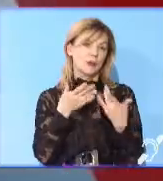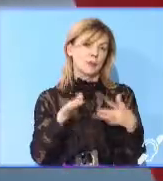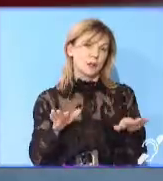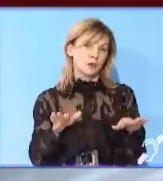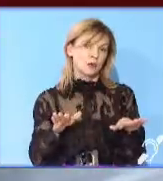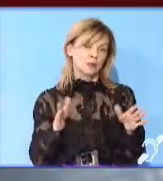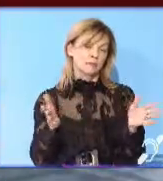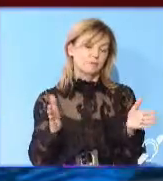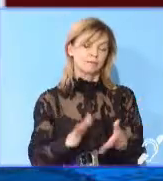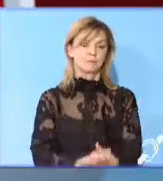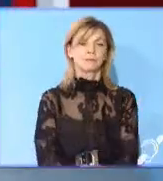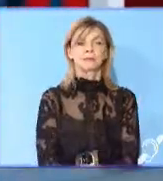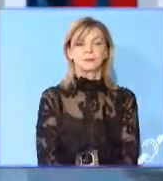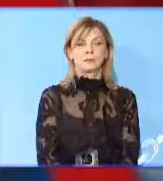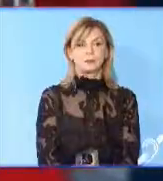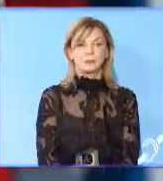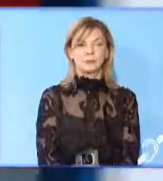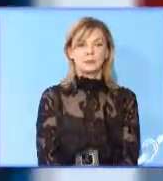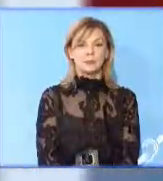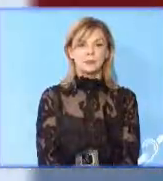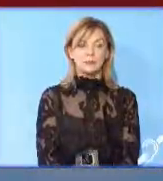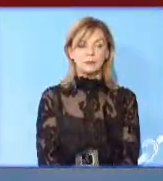râpă.